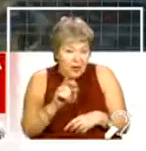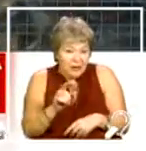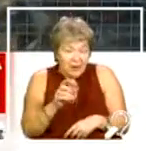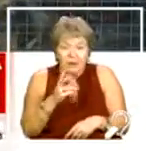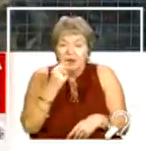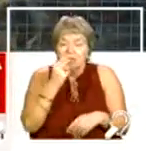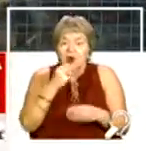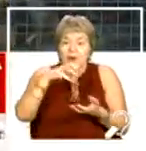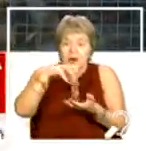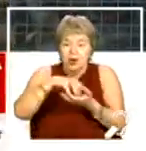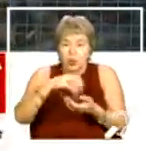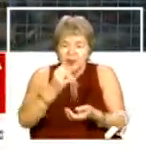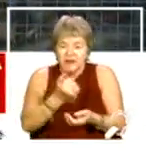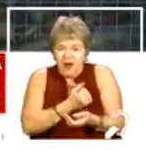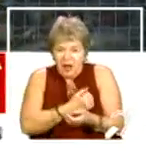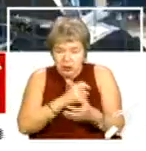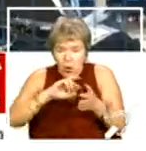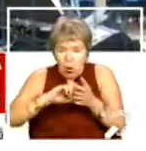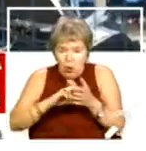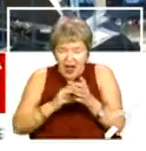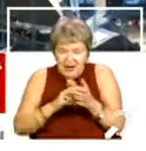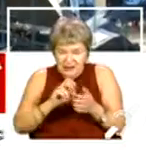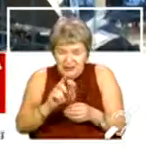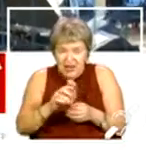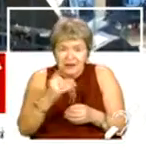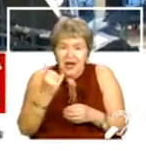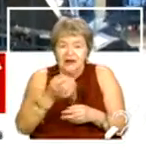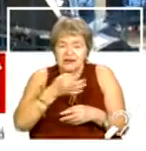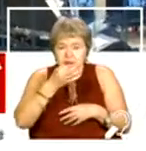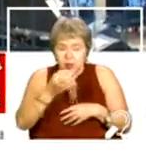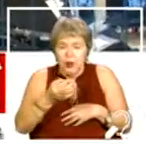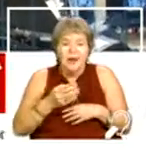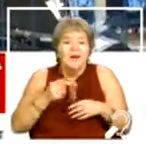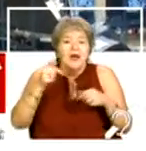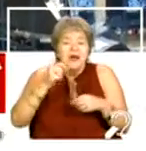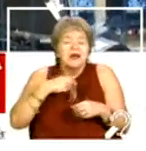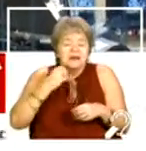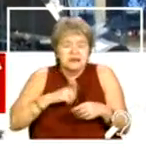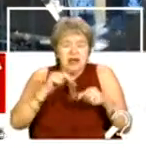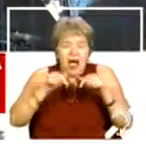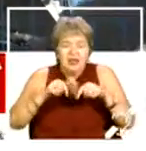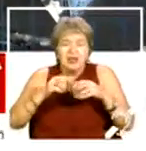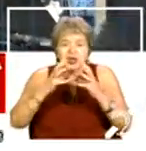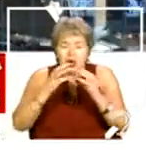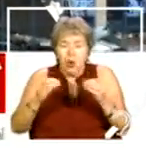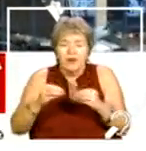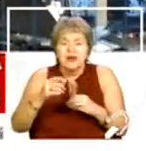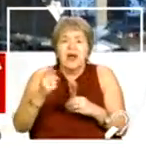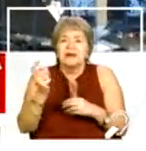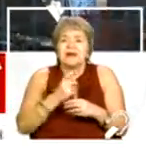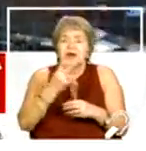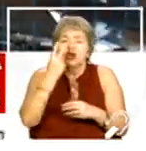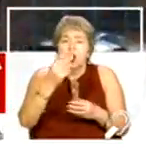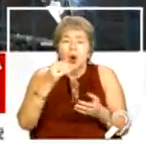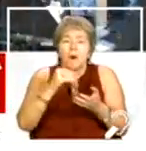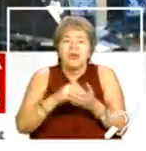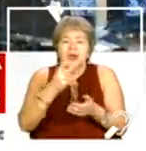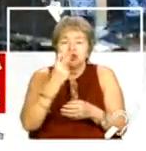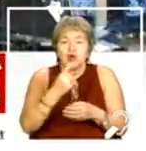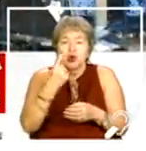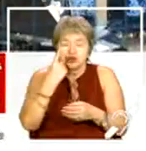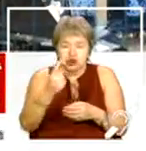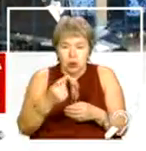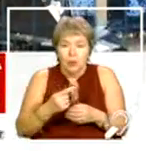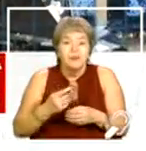un grup infracțional organizat despre care anchetatorii susțin că funcționează în România din 2021 și acționa în principal